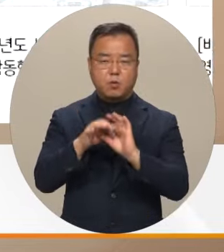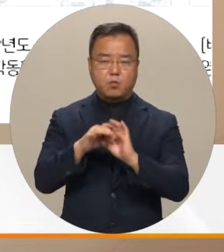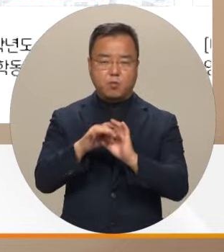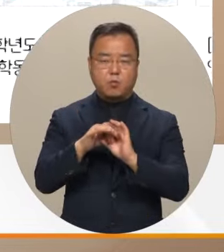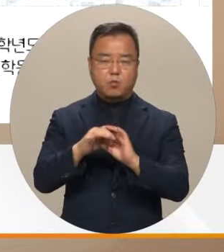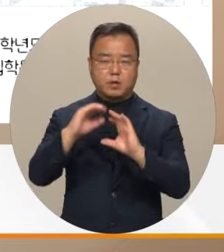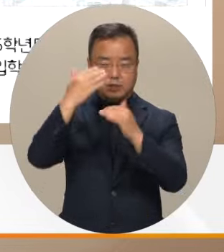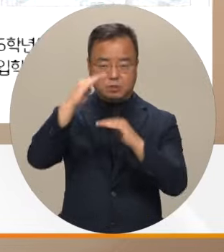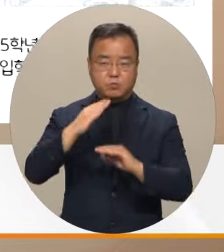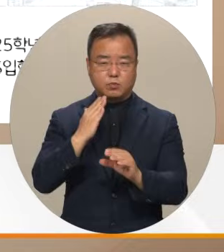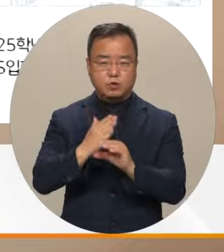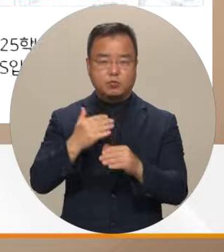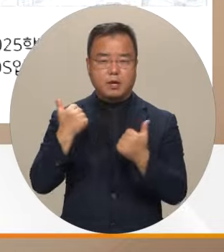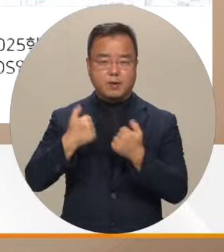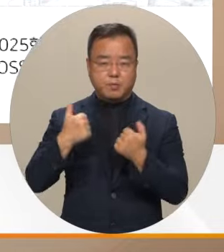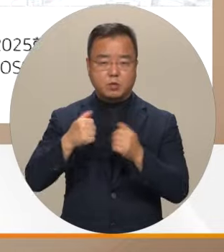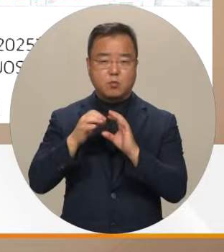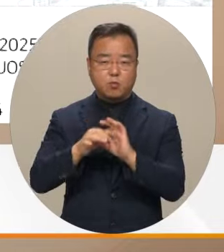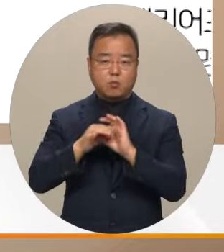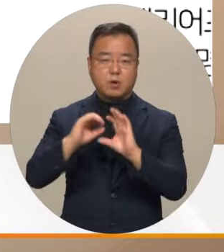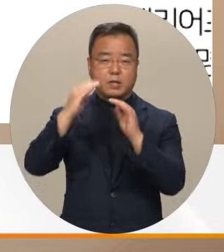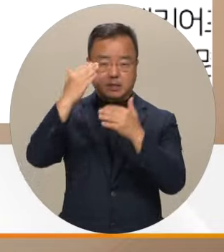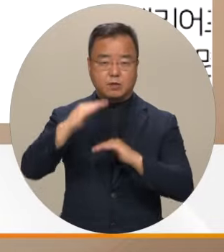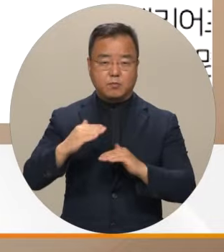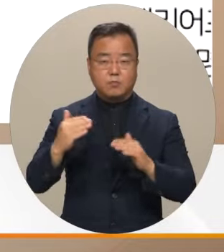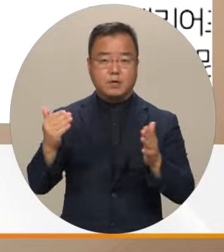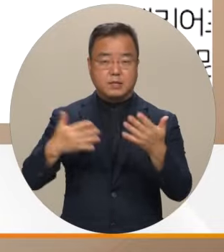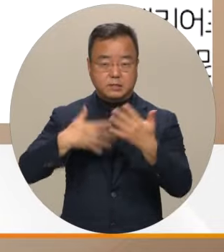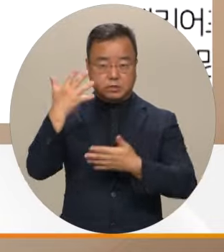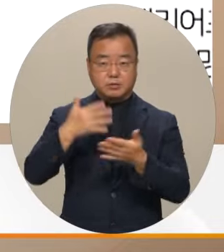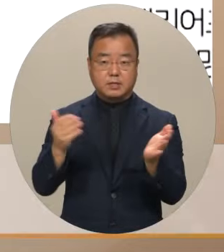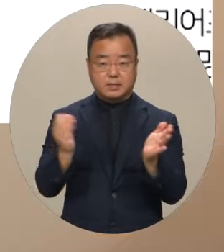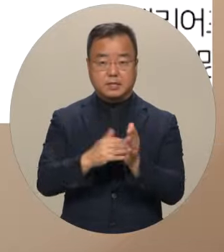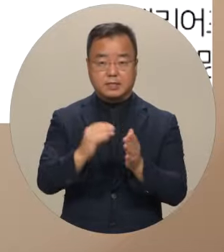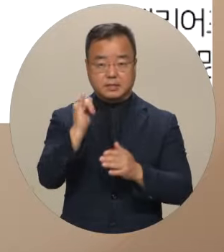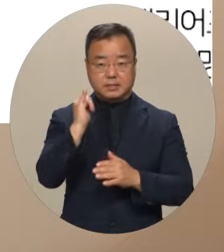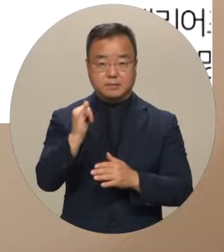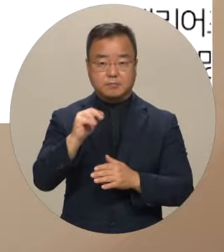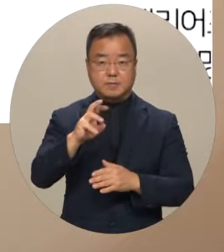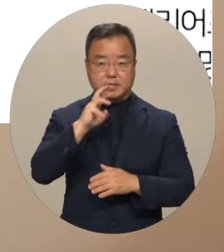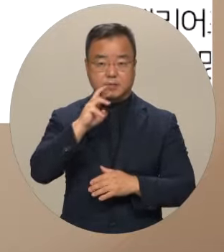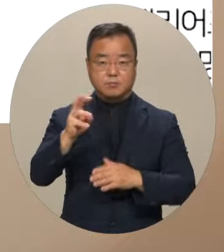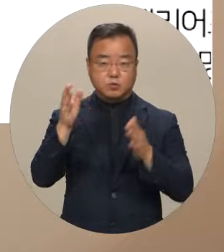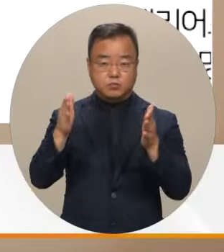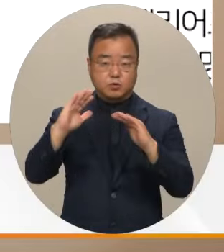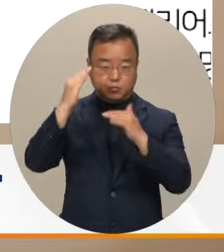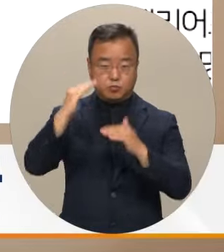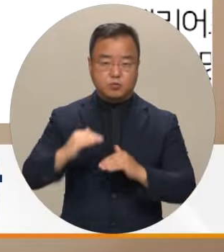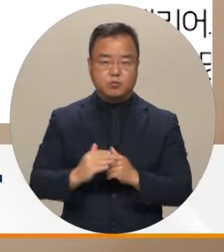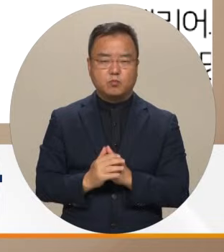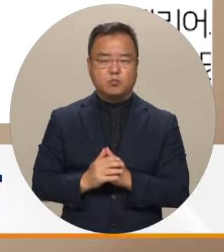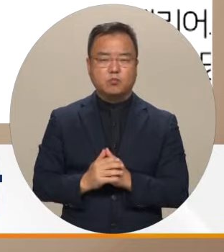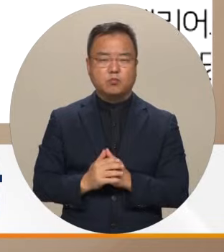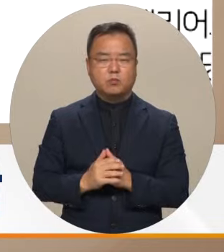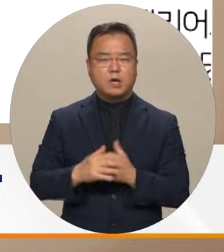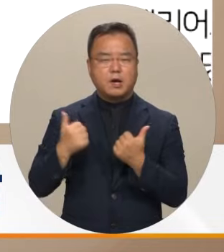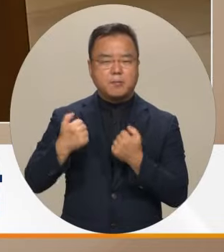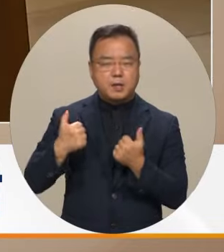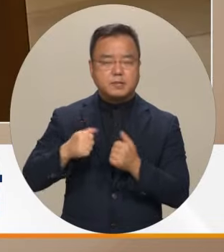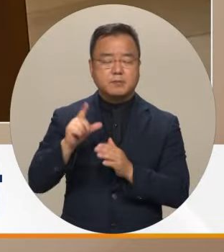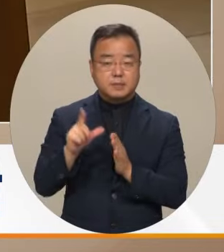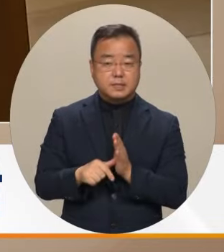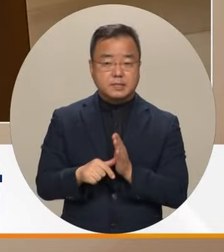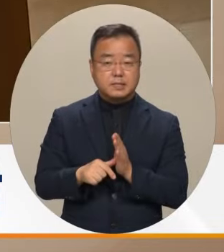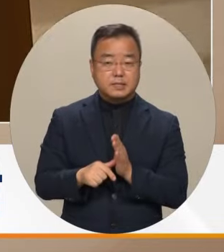영상에 면접 관련 영상이 개시되어 있어요 거의 30분짜리 영상이거나 면접 시간